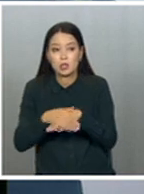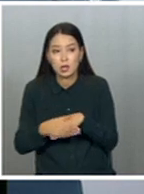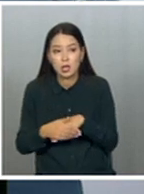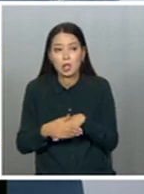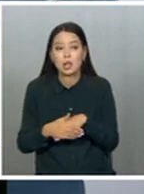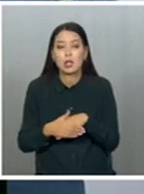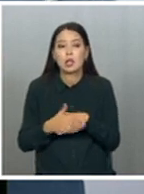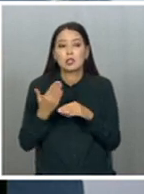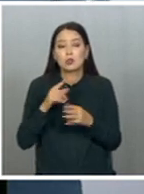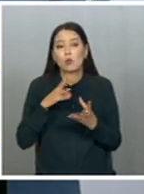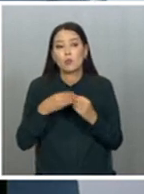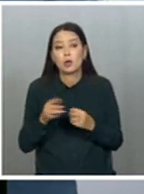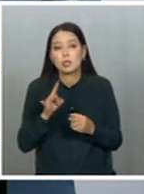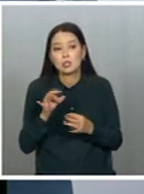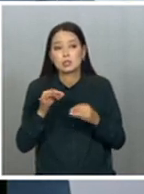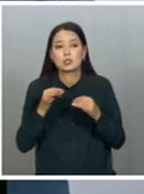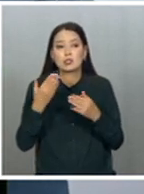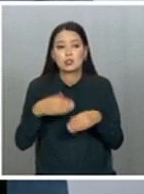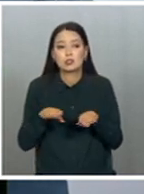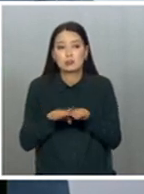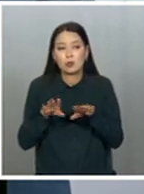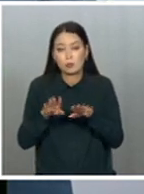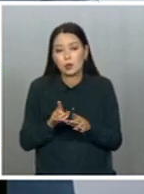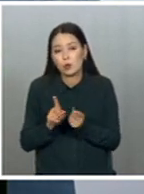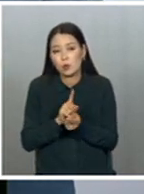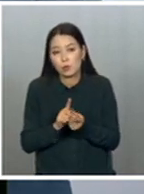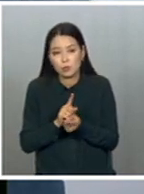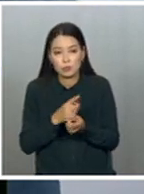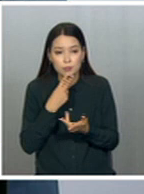лептесіктердің мөлшері және де жабын ұлпасының өзгеруі жатады.